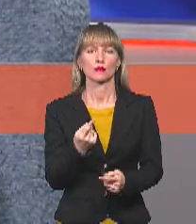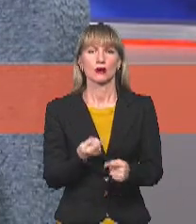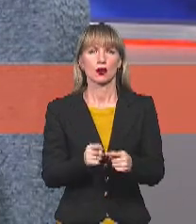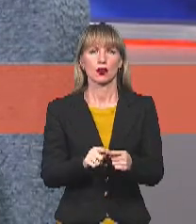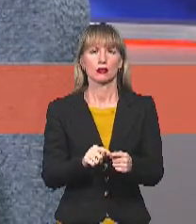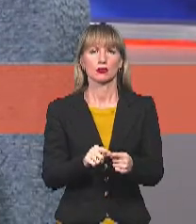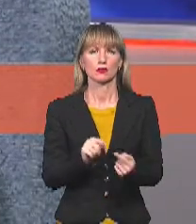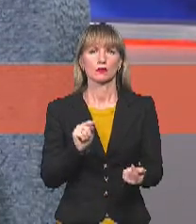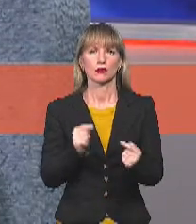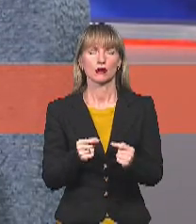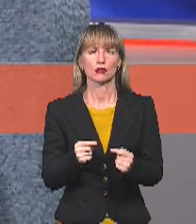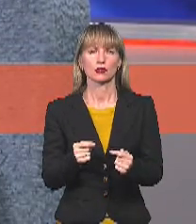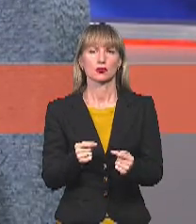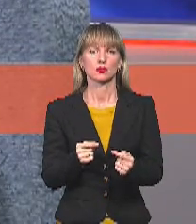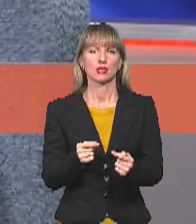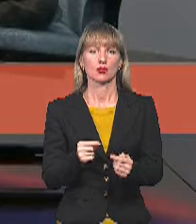пане Олександре?